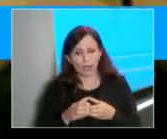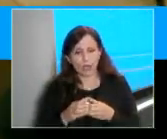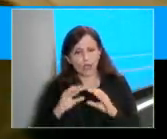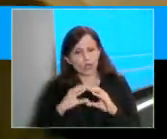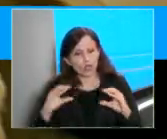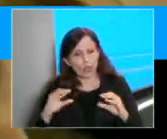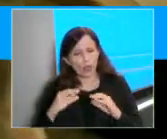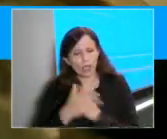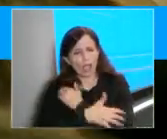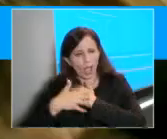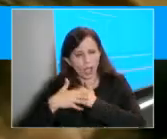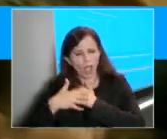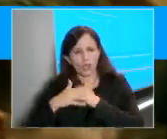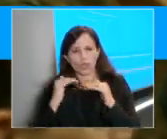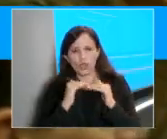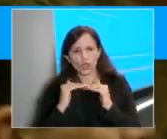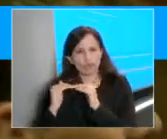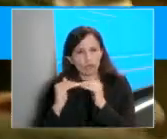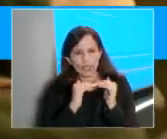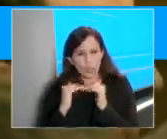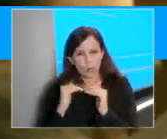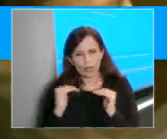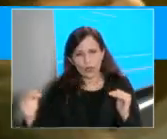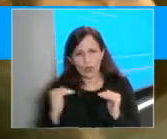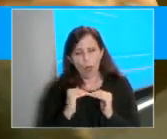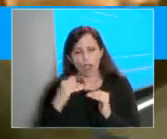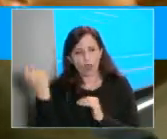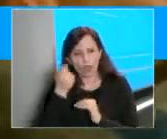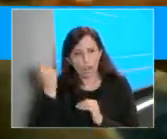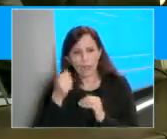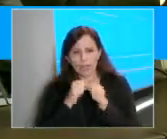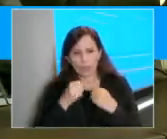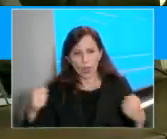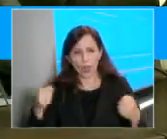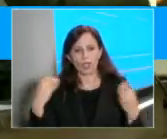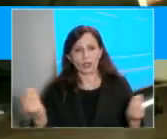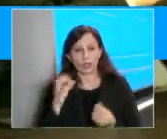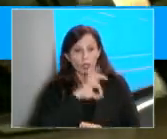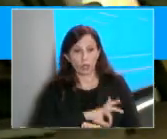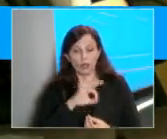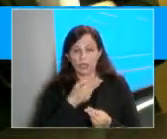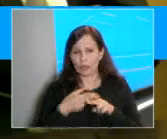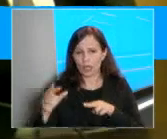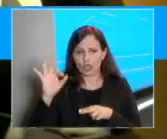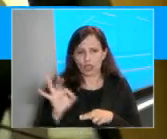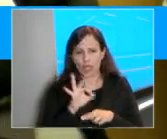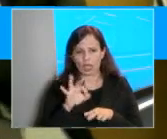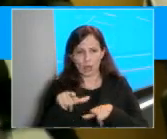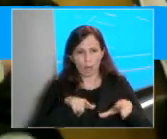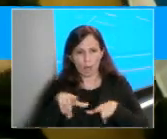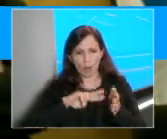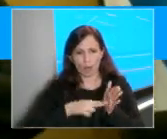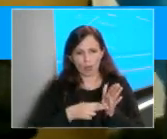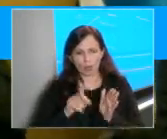לשכבות החלשות, לשמירה על הסטטוס קוו, על עולם התורה, על הדברים שזה מה שמאפיין ומייחד רק את ש"ס היום במפה הפוליטית. אני לא